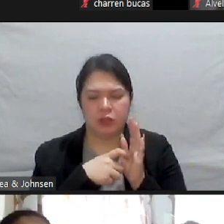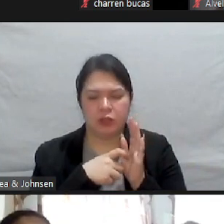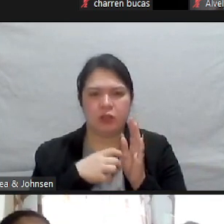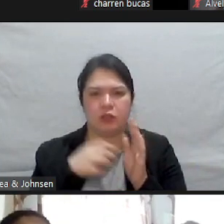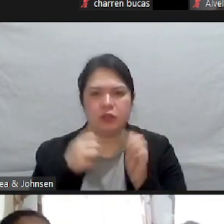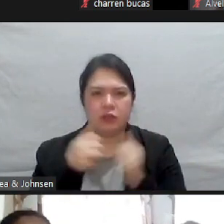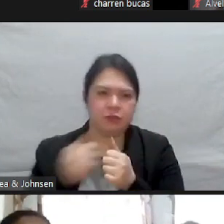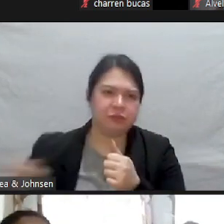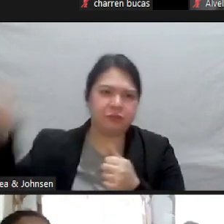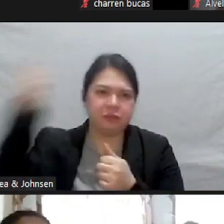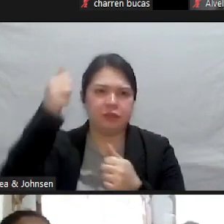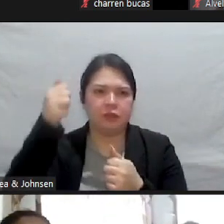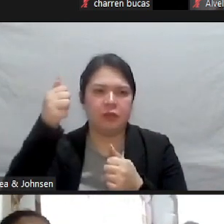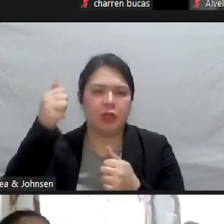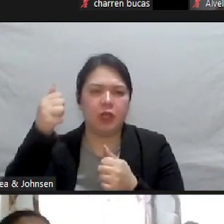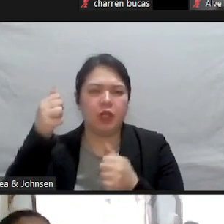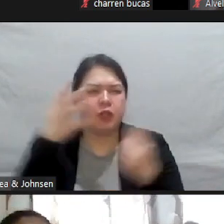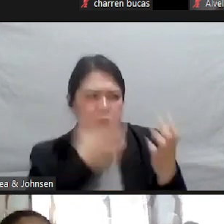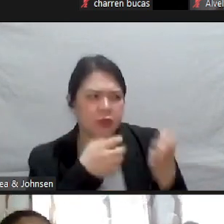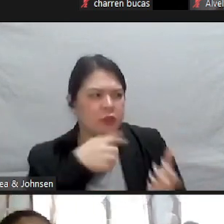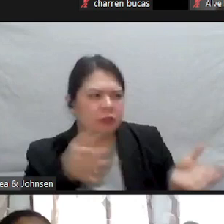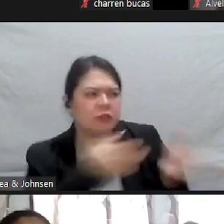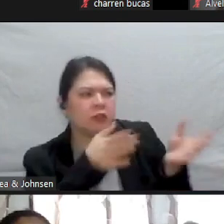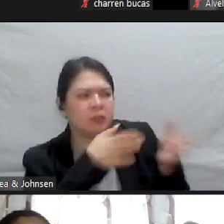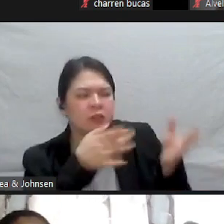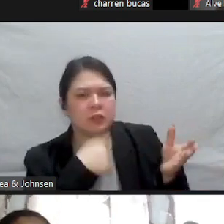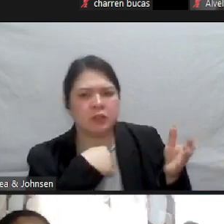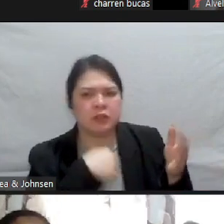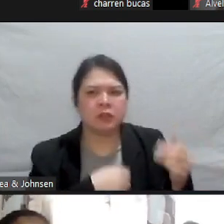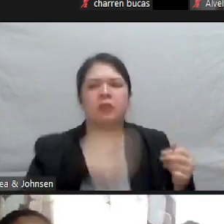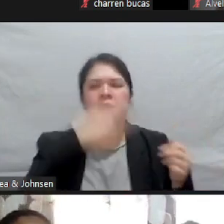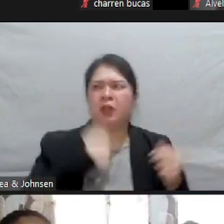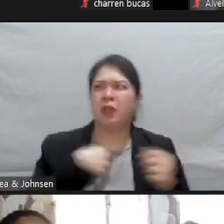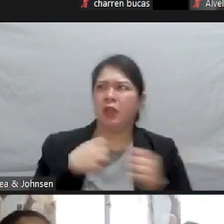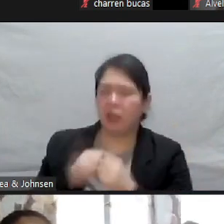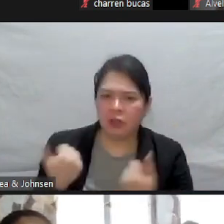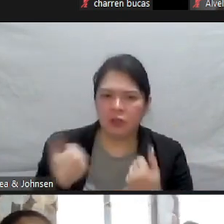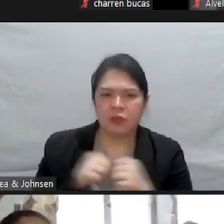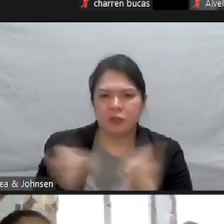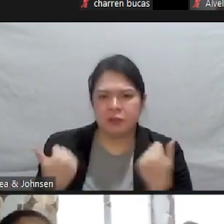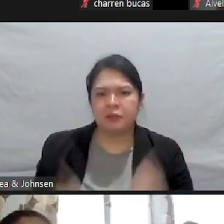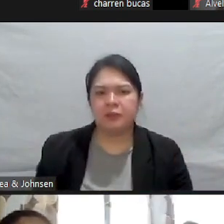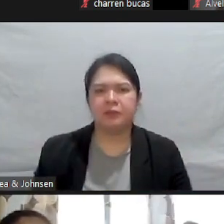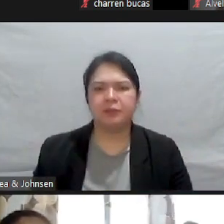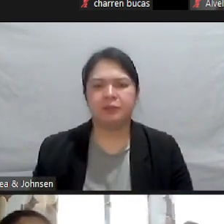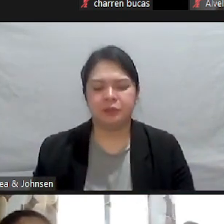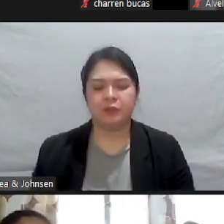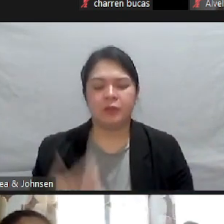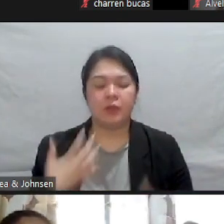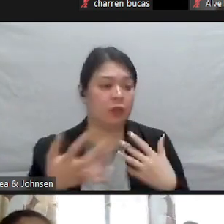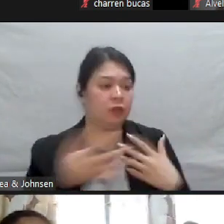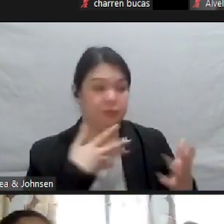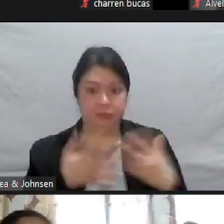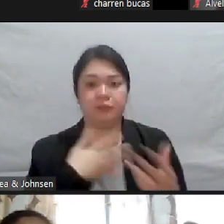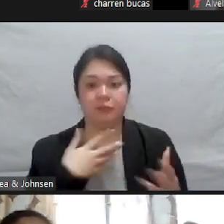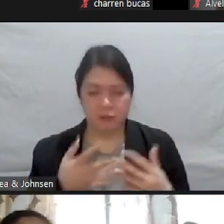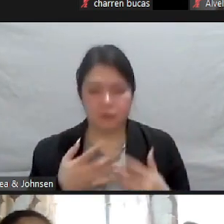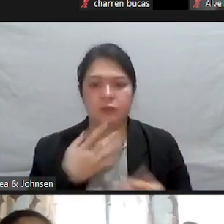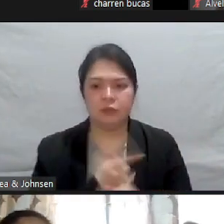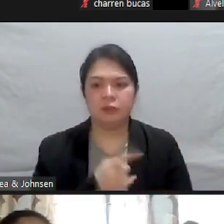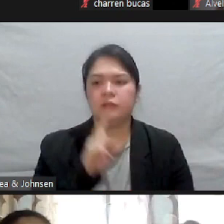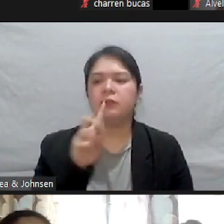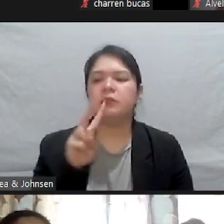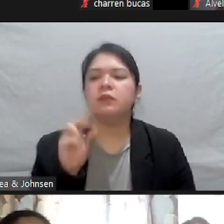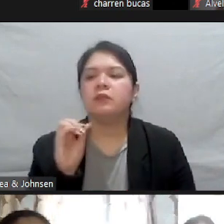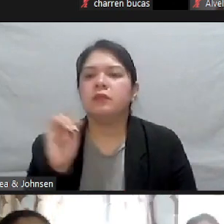Yes po. No. Gusto pa nila tumaas tayo sa ano. Paano mangyayari yon? And even in the comprehensive PISA 2018